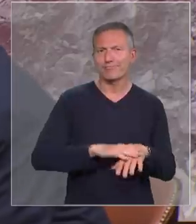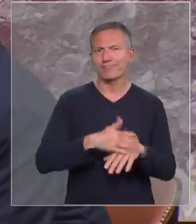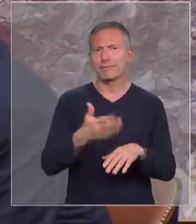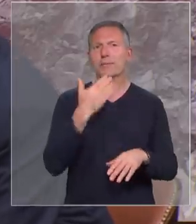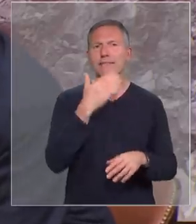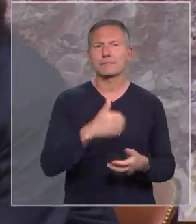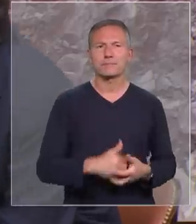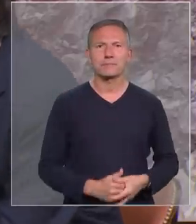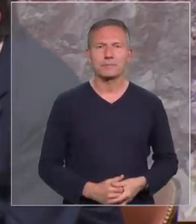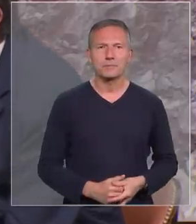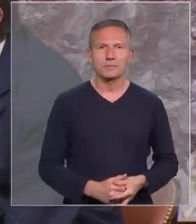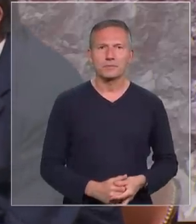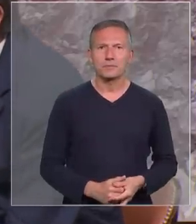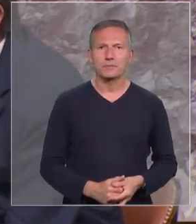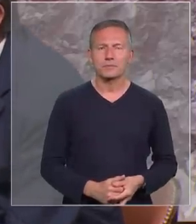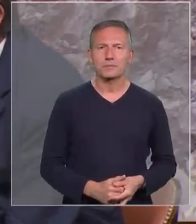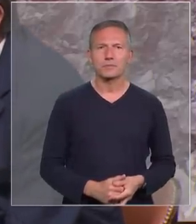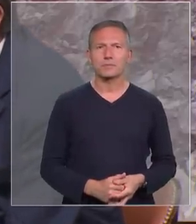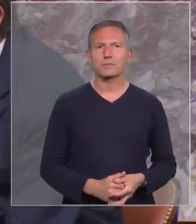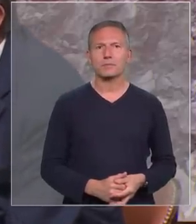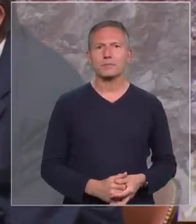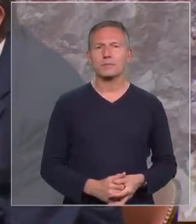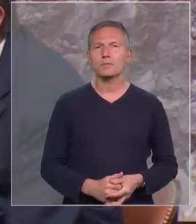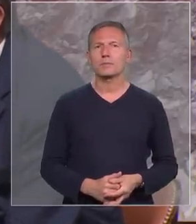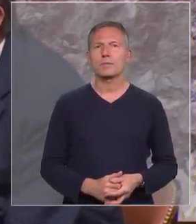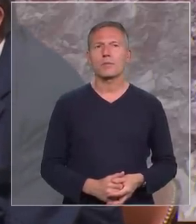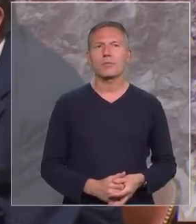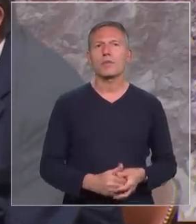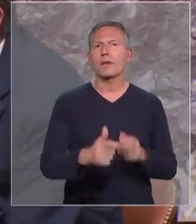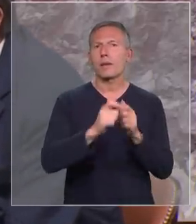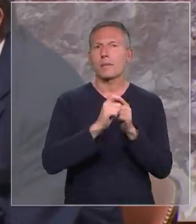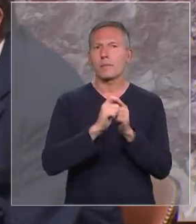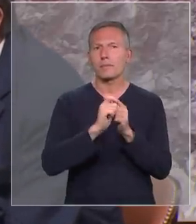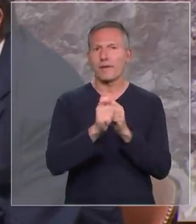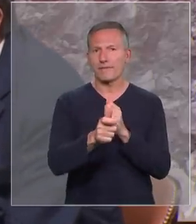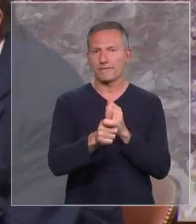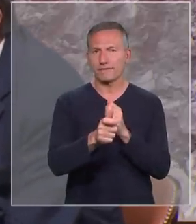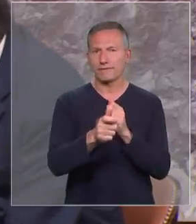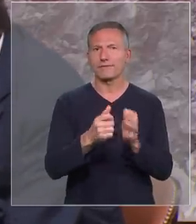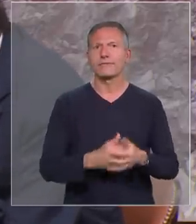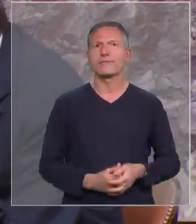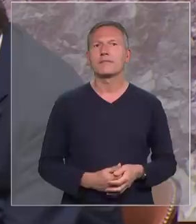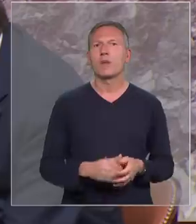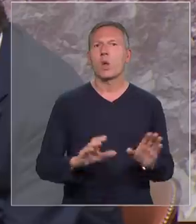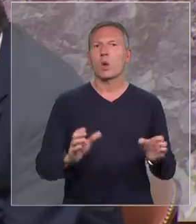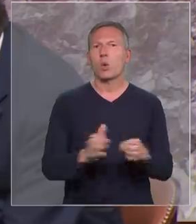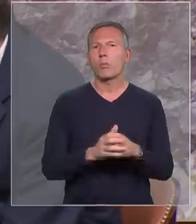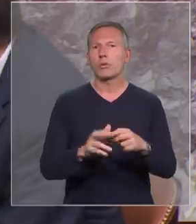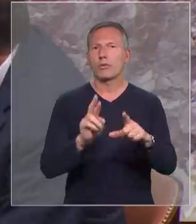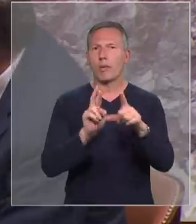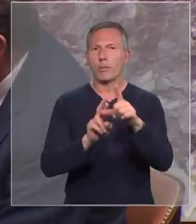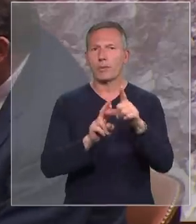Merci beaucoup, Madame la Ministre. La parole est à Madame Alexandra Martin pour le groupe Les